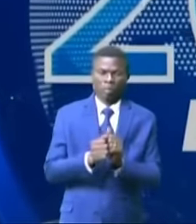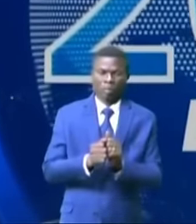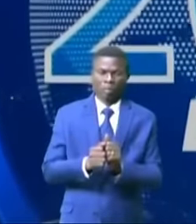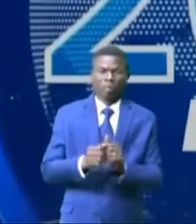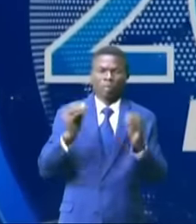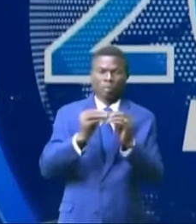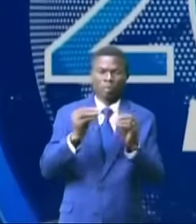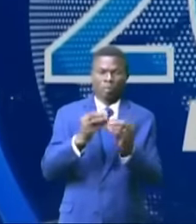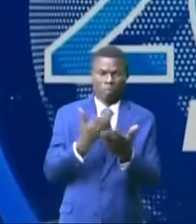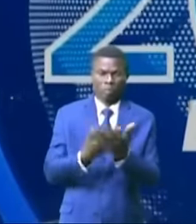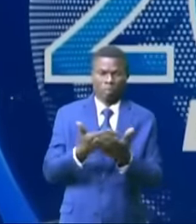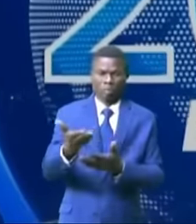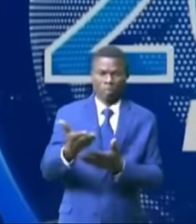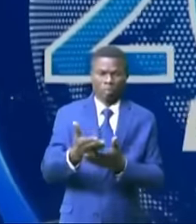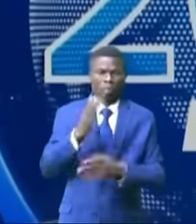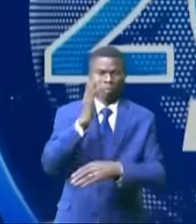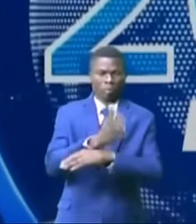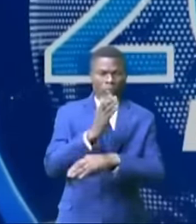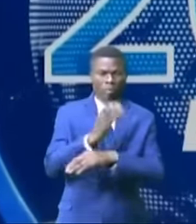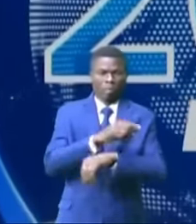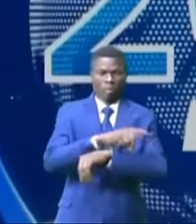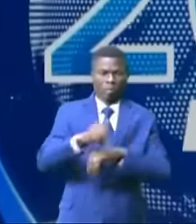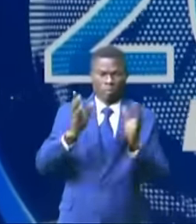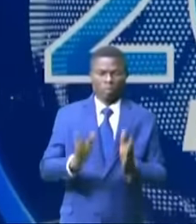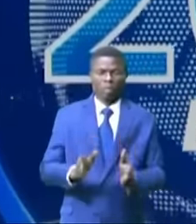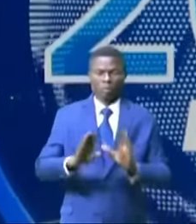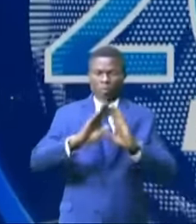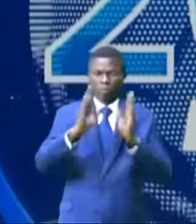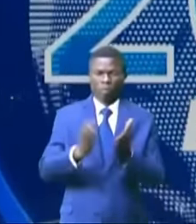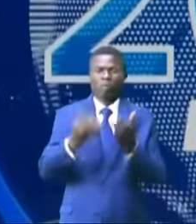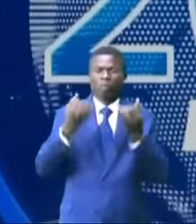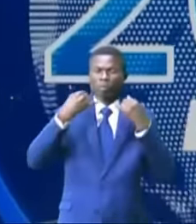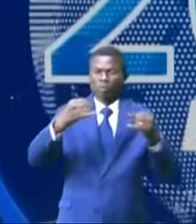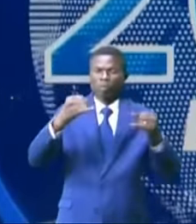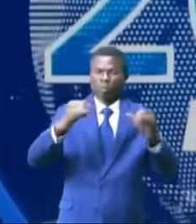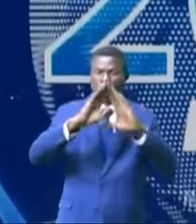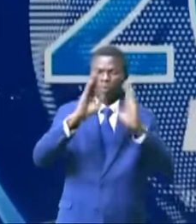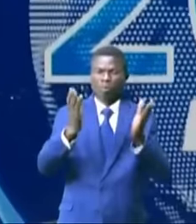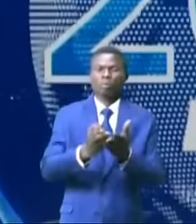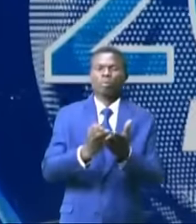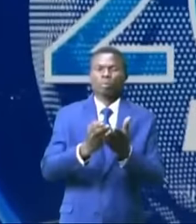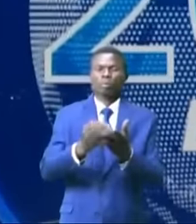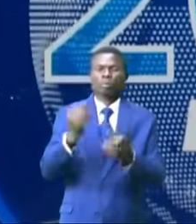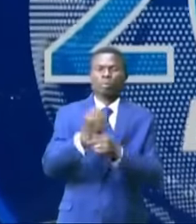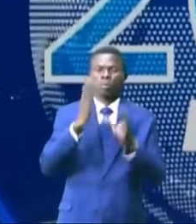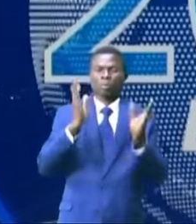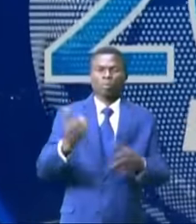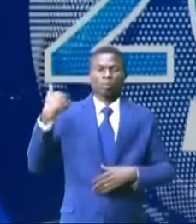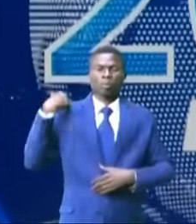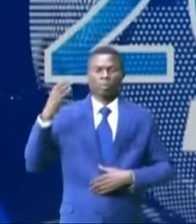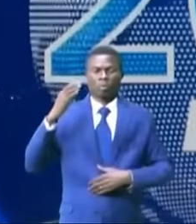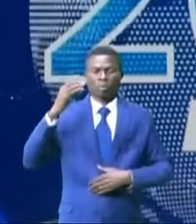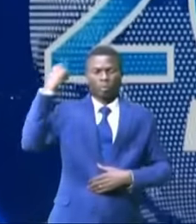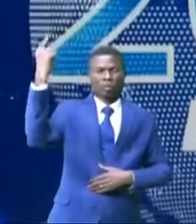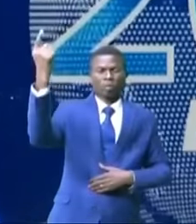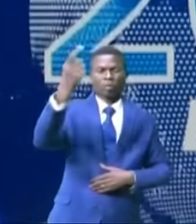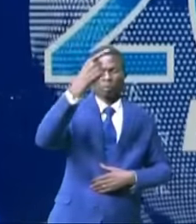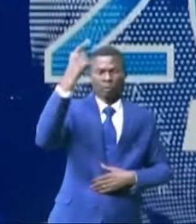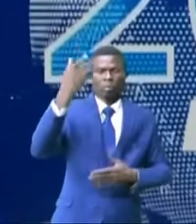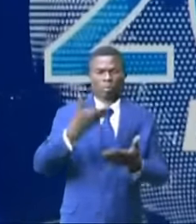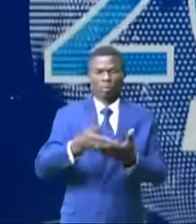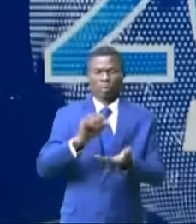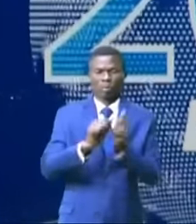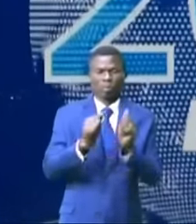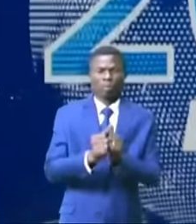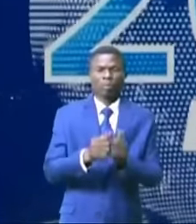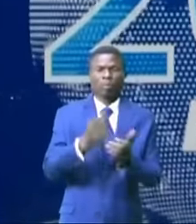cette réunion d'urgence, le conseil d'administration a voulu informer l'opinion publique nationale et internationale sur ce